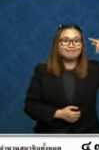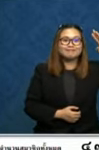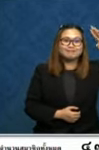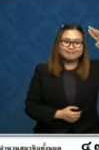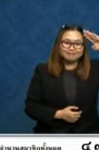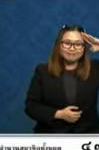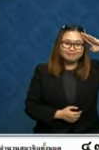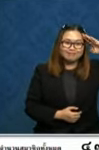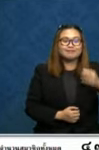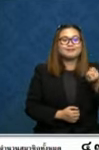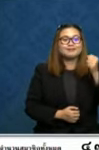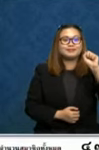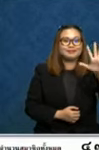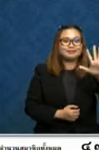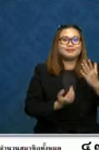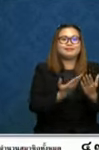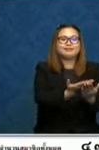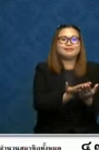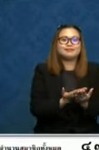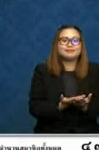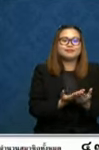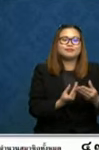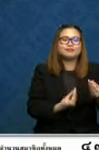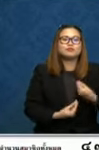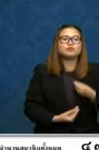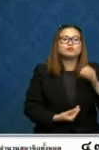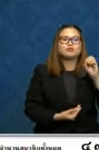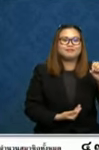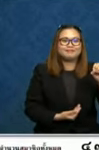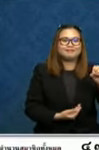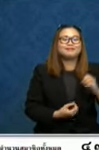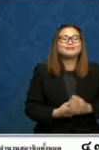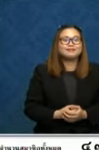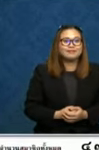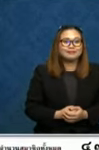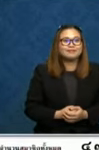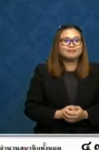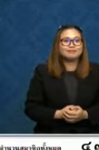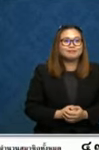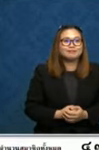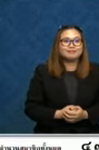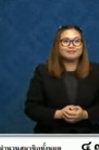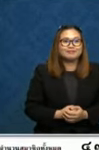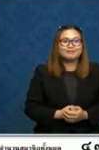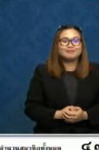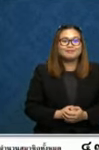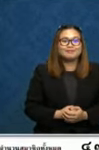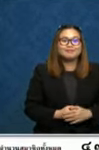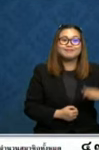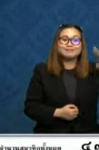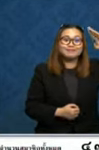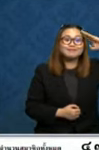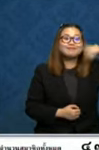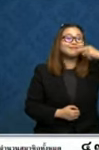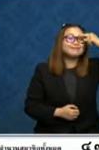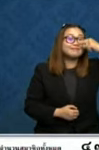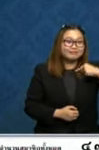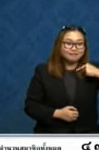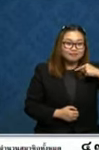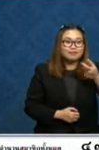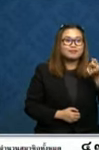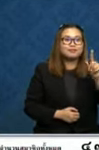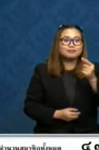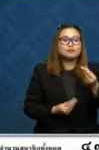มา0นะคะและกองบัญชาการกองทัพไทยค่ะขอไป11นะคะส่งกลับม